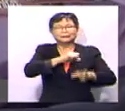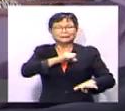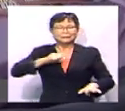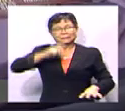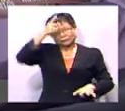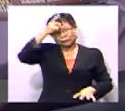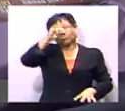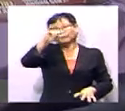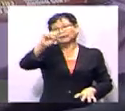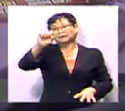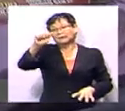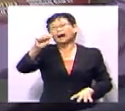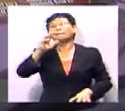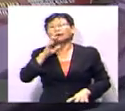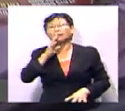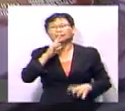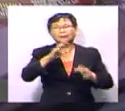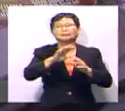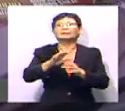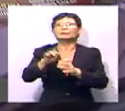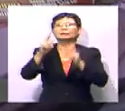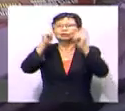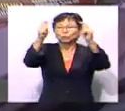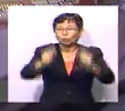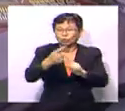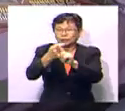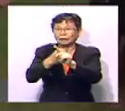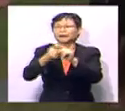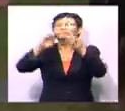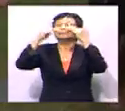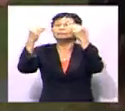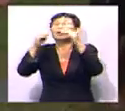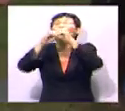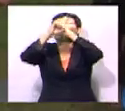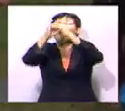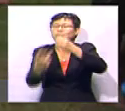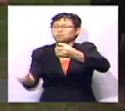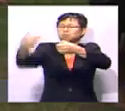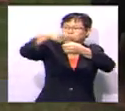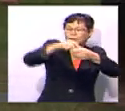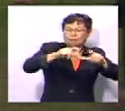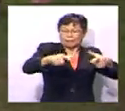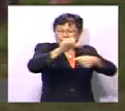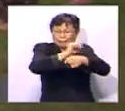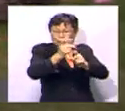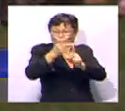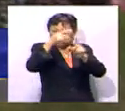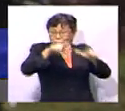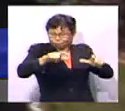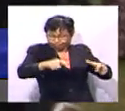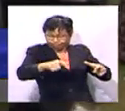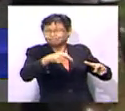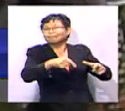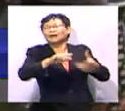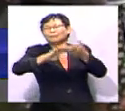Senator Dato' Isa Abdul Hamid berkata penglibatan tokoh daripada kalangan masyarakat orang asli dalam pasukan petugas itu dijangka